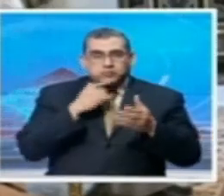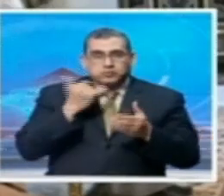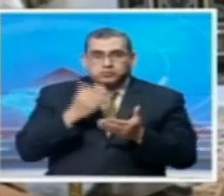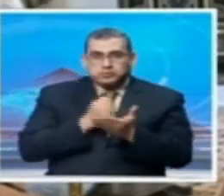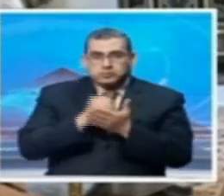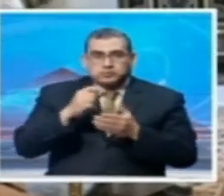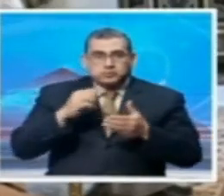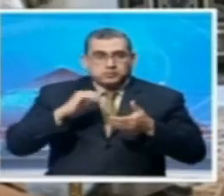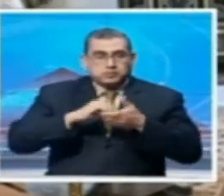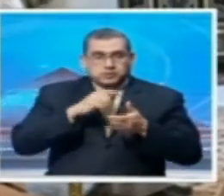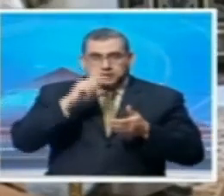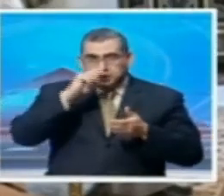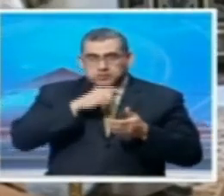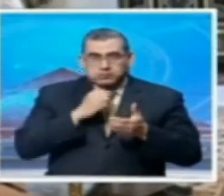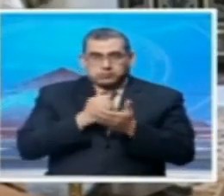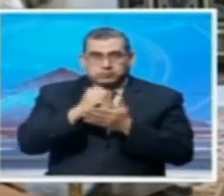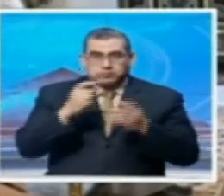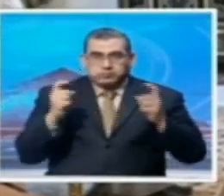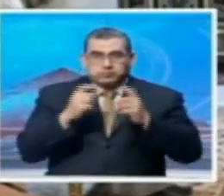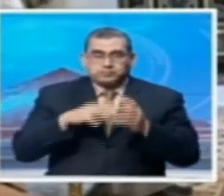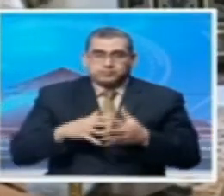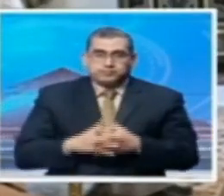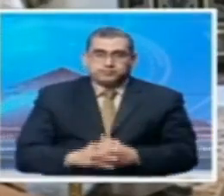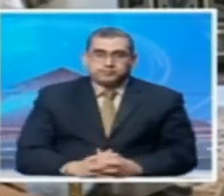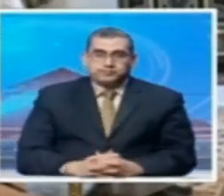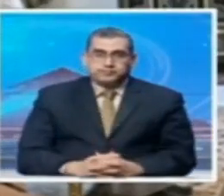يكفل التكاتف لدرء المخاطر.